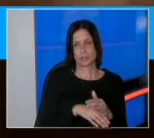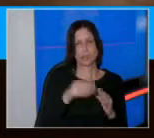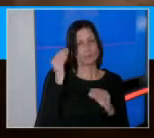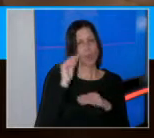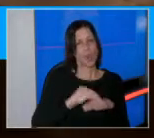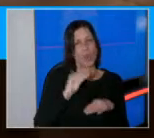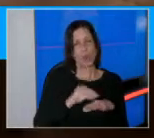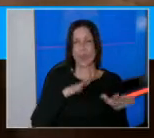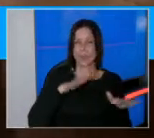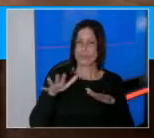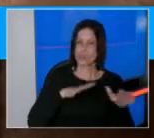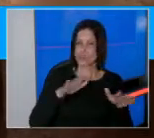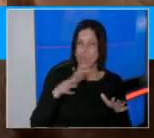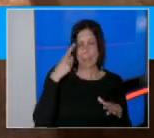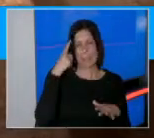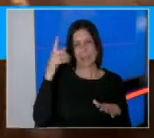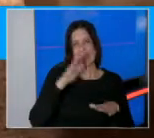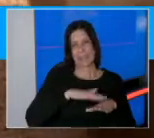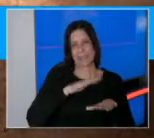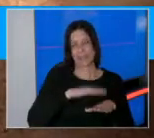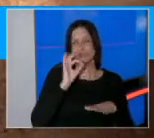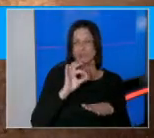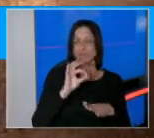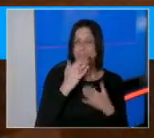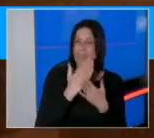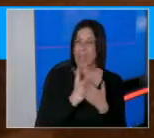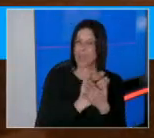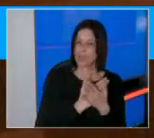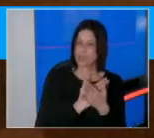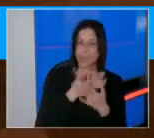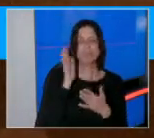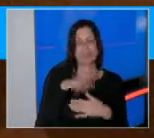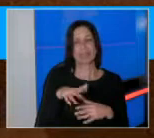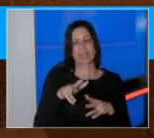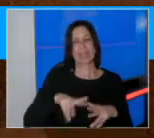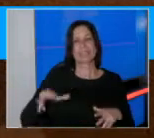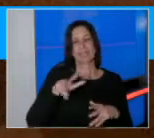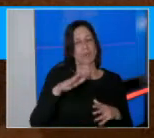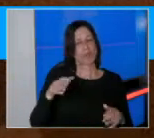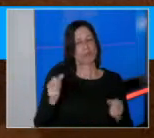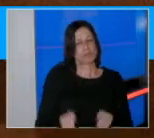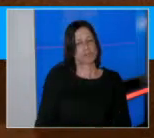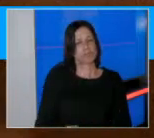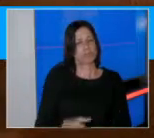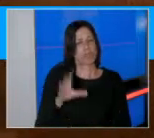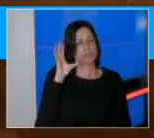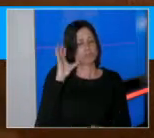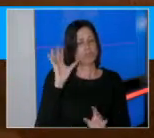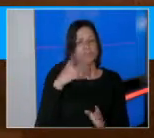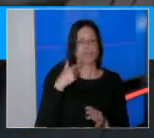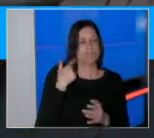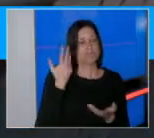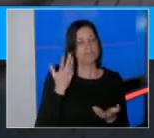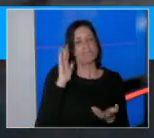בהודעות הממשלה ובהיגיון המקצועי של ההנחיות, בכל זאת הציבור ממושמע. אז אני באמת קשה לי לנבא, אבל